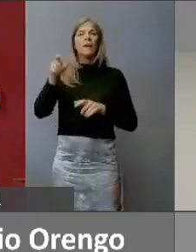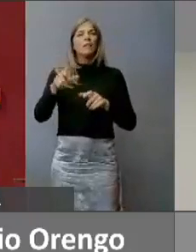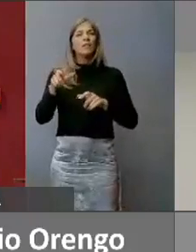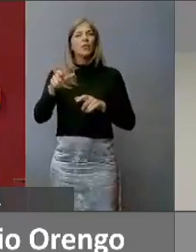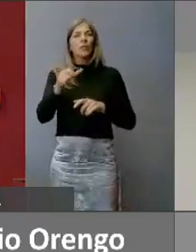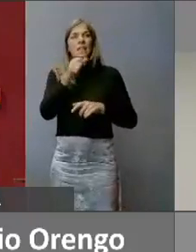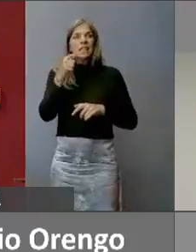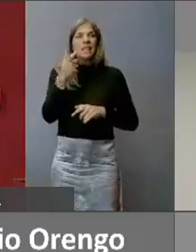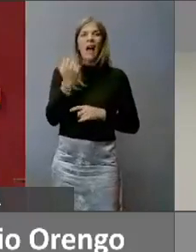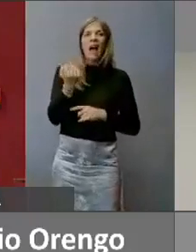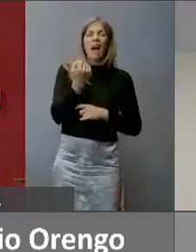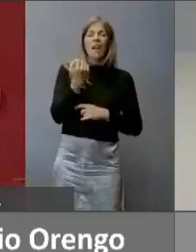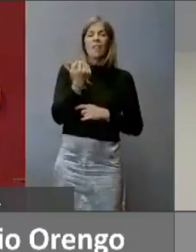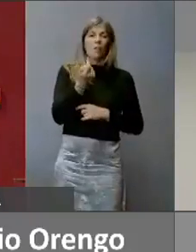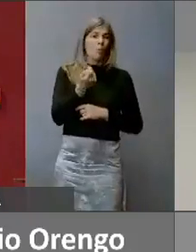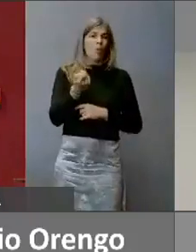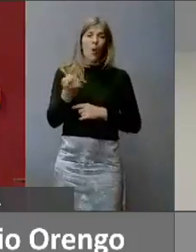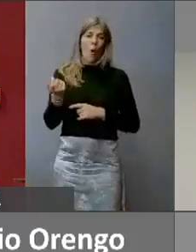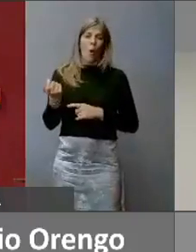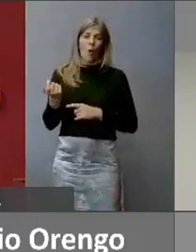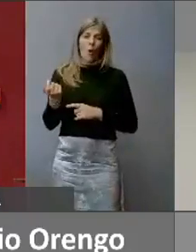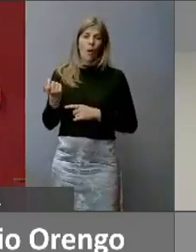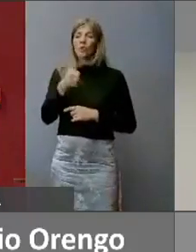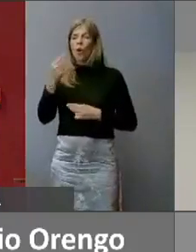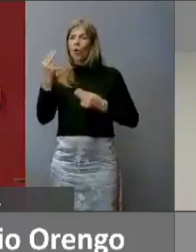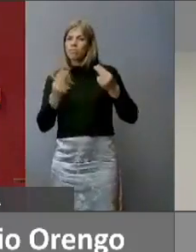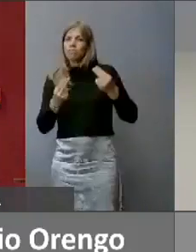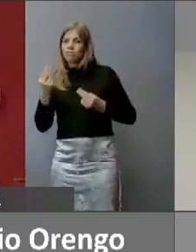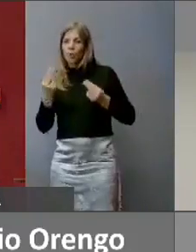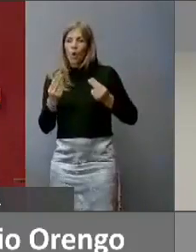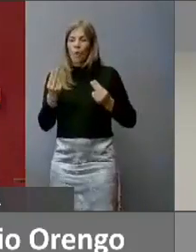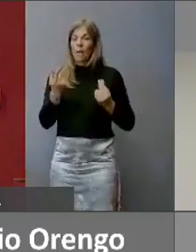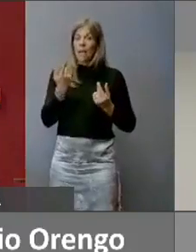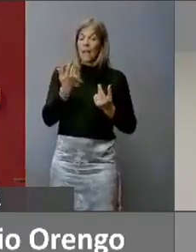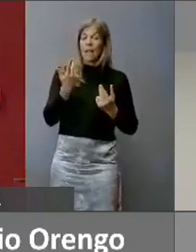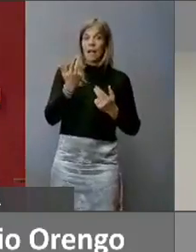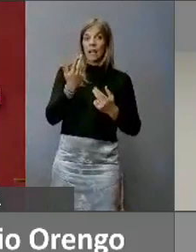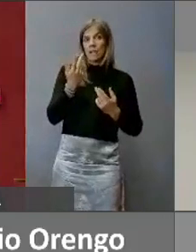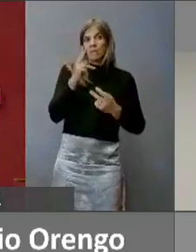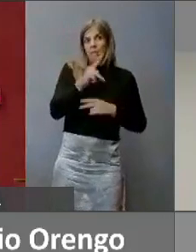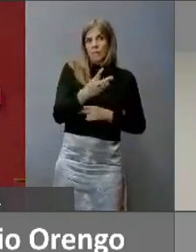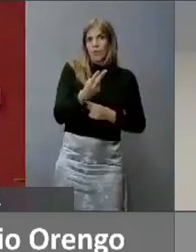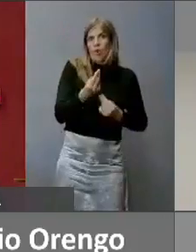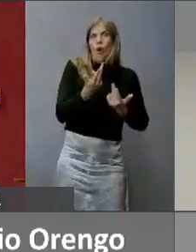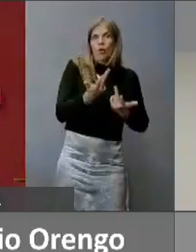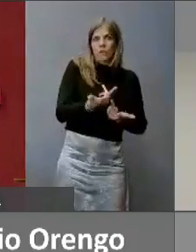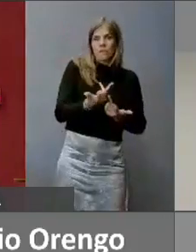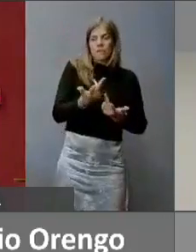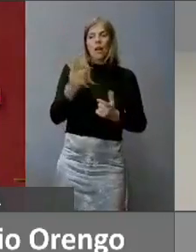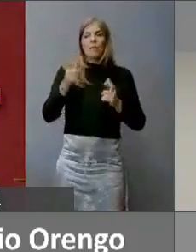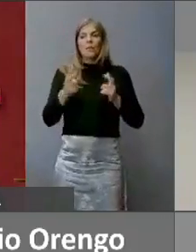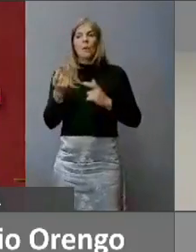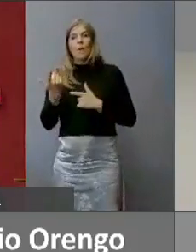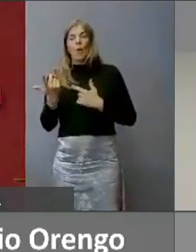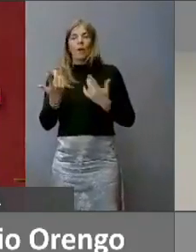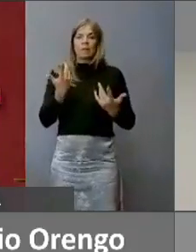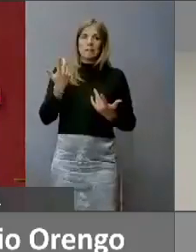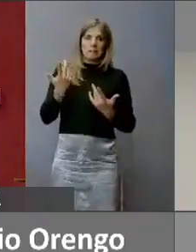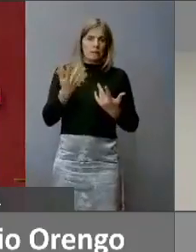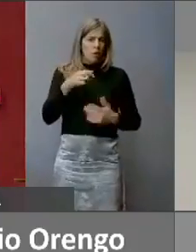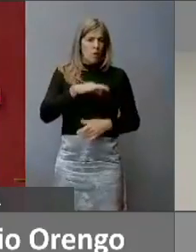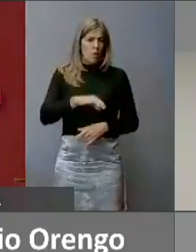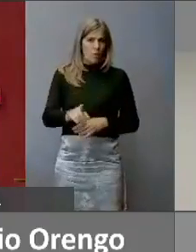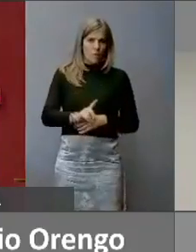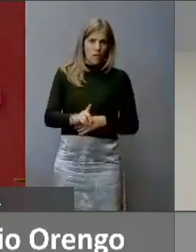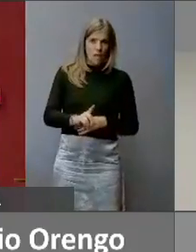fatto ragiona un ragionamento di ordine anche di sostenibilità del servizio e vi è rimasto attivo il servizio